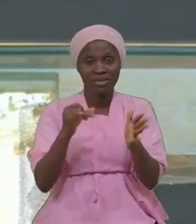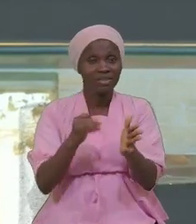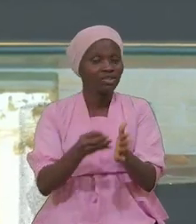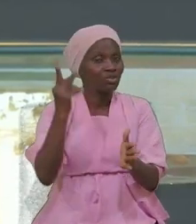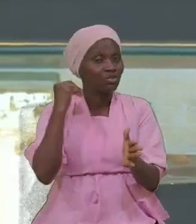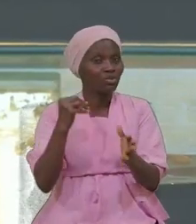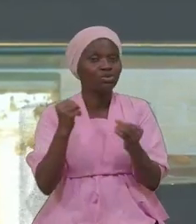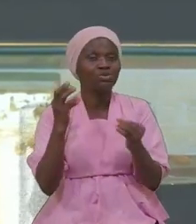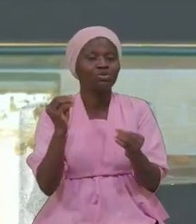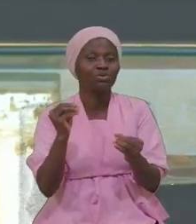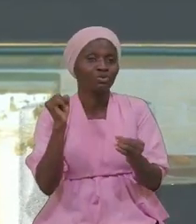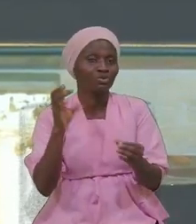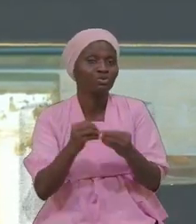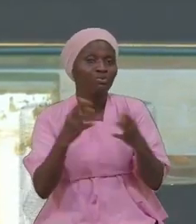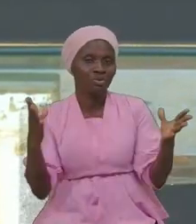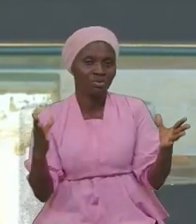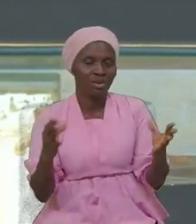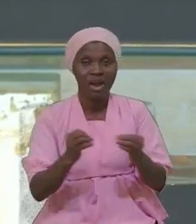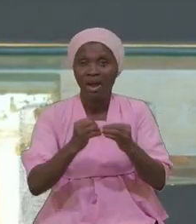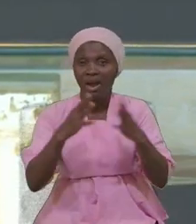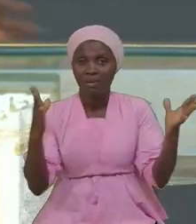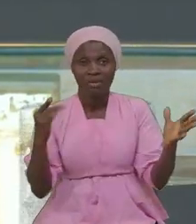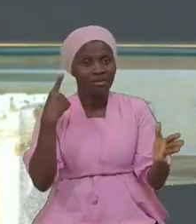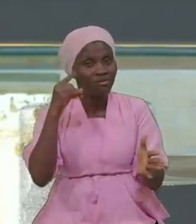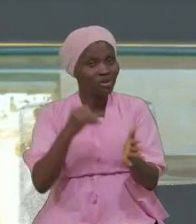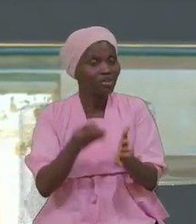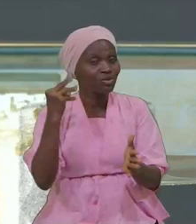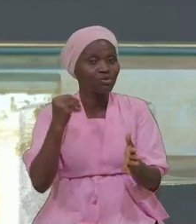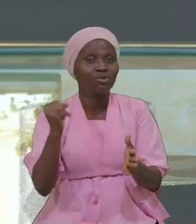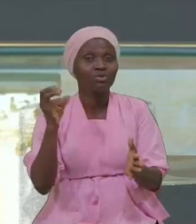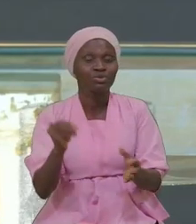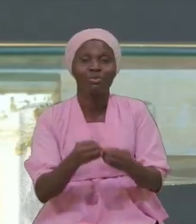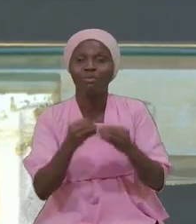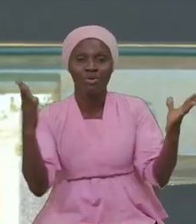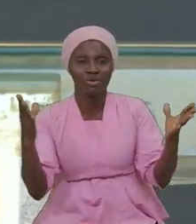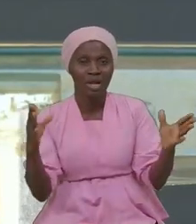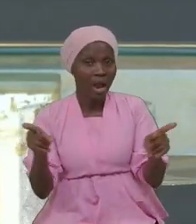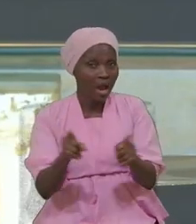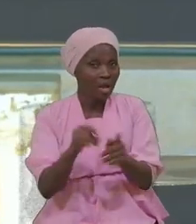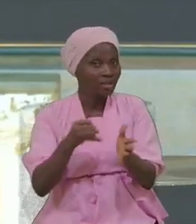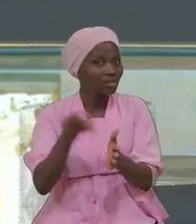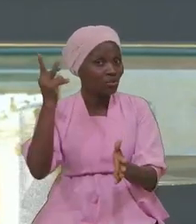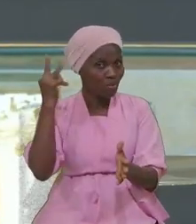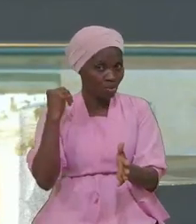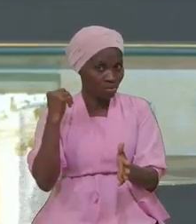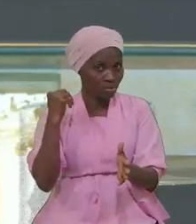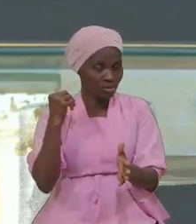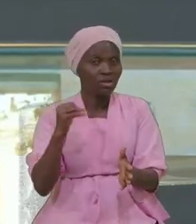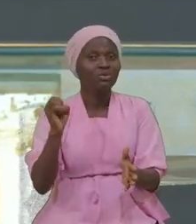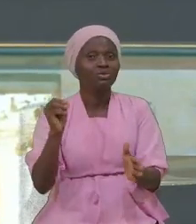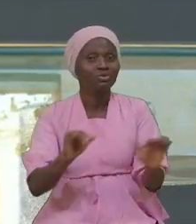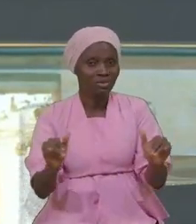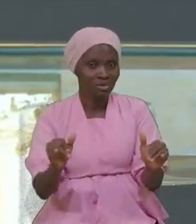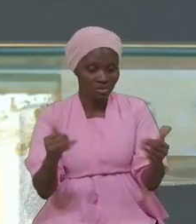était considérable. L'abondance, car elle était considérable. Comme cela était